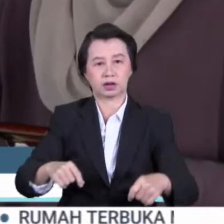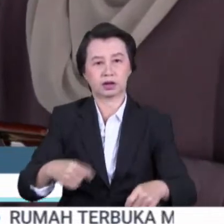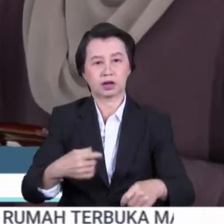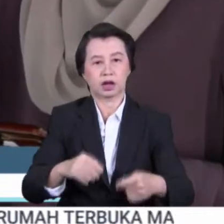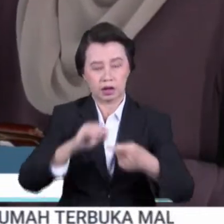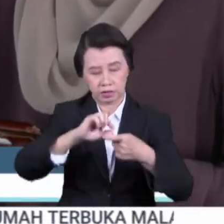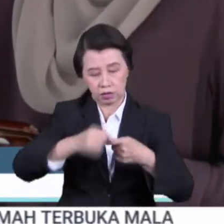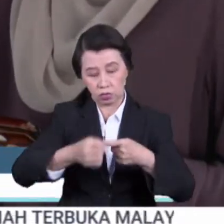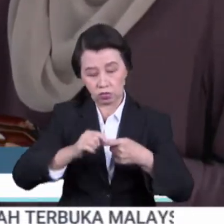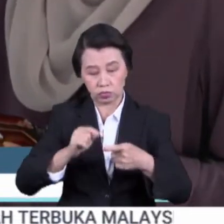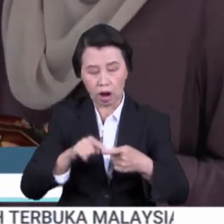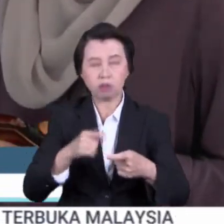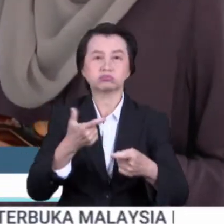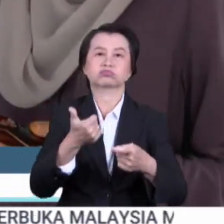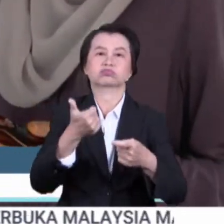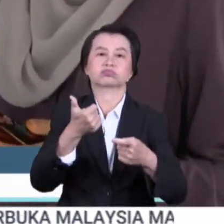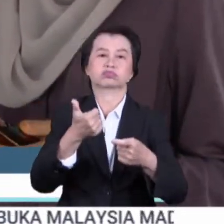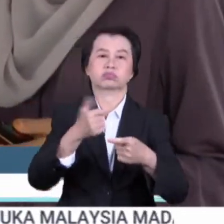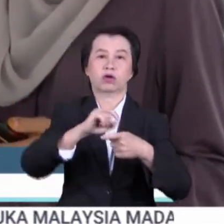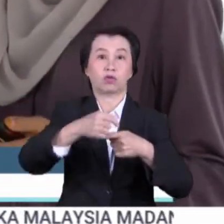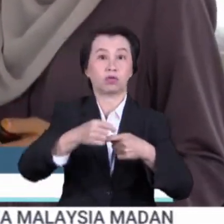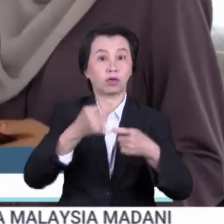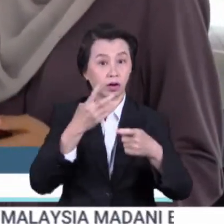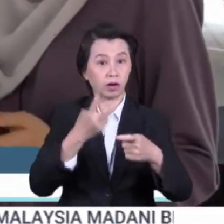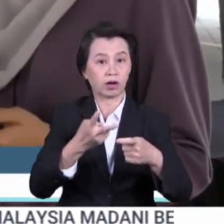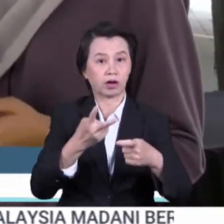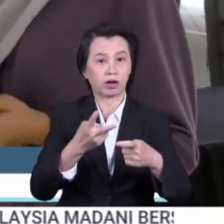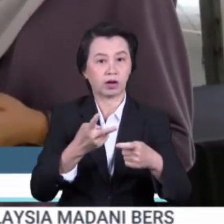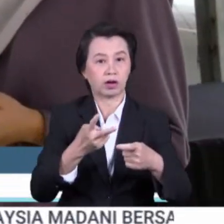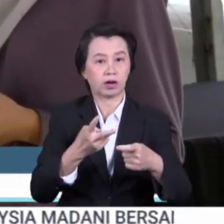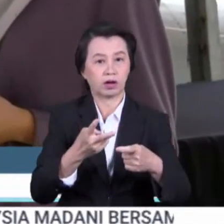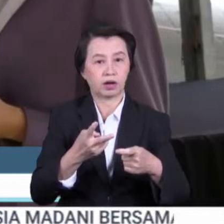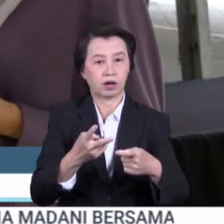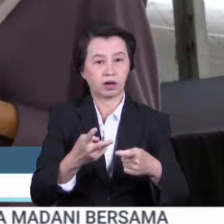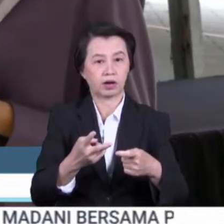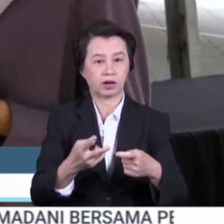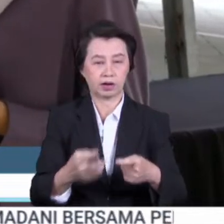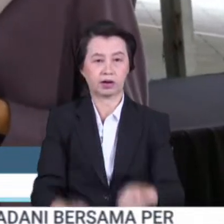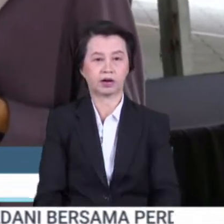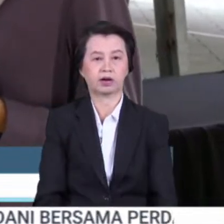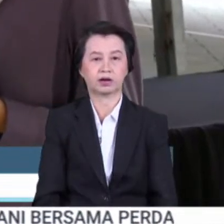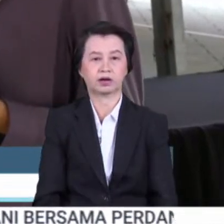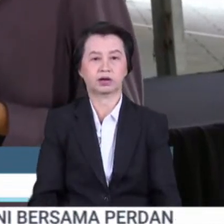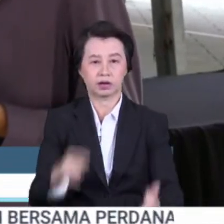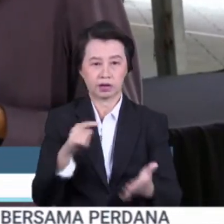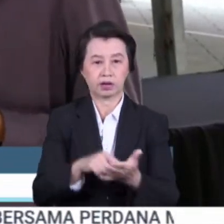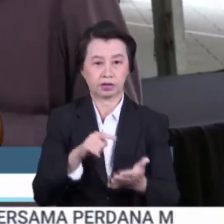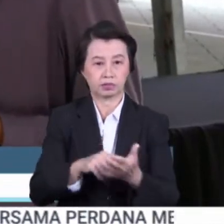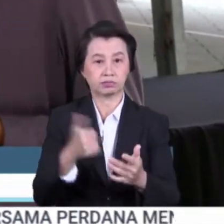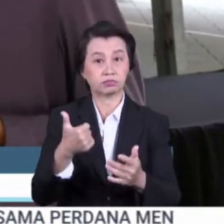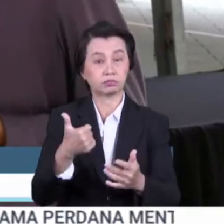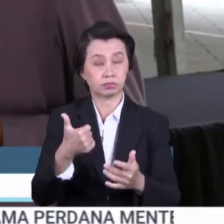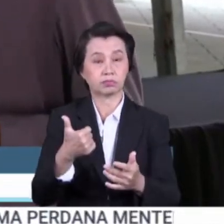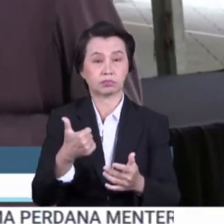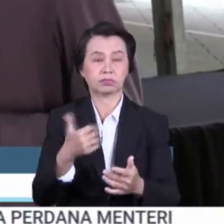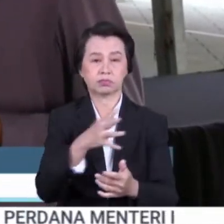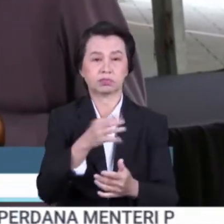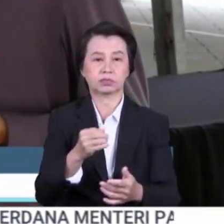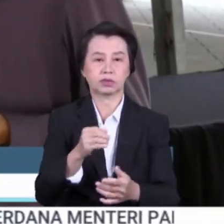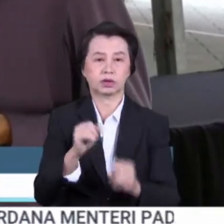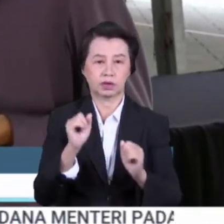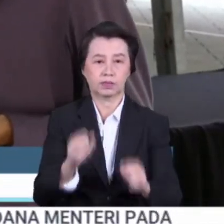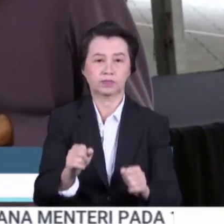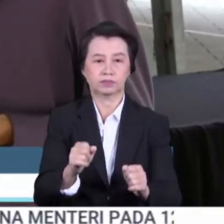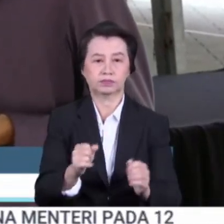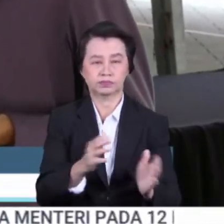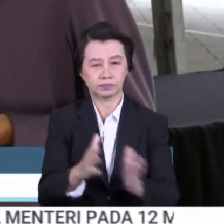udang baru nampak dia punya kui tiao. Bukan selak kui tiao nampak udang. Ha, ini agak luar biasa daripada rakan